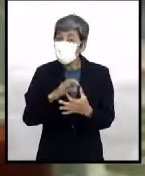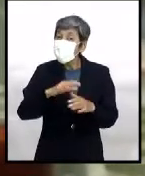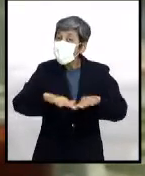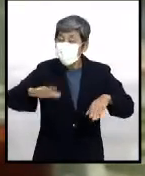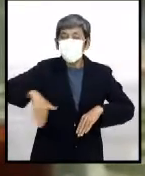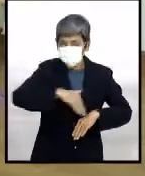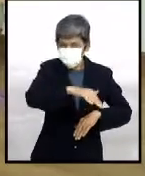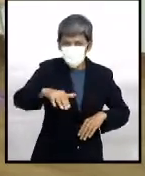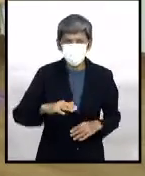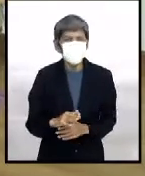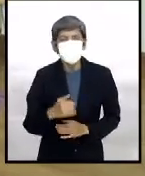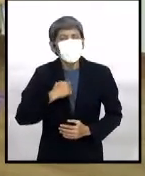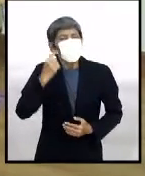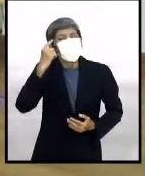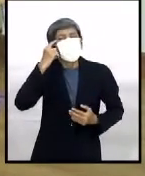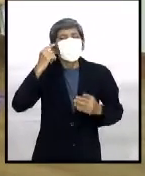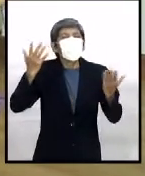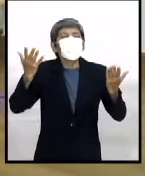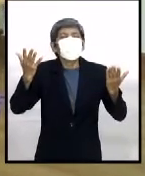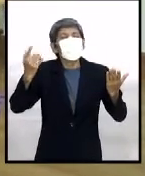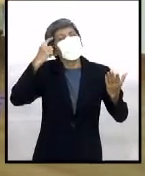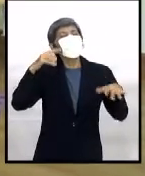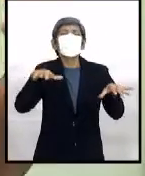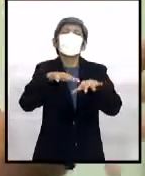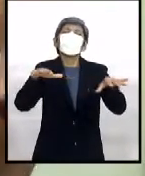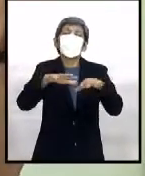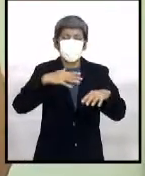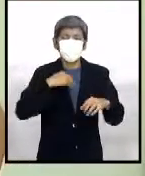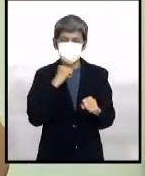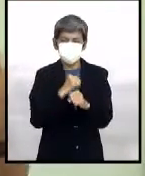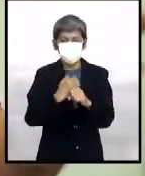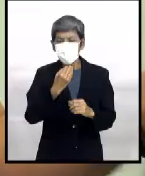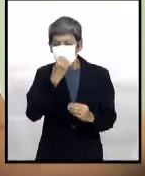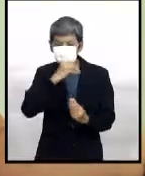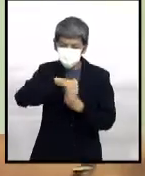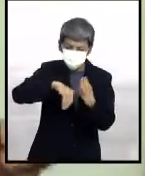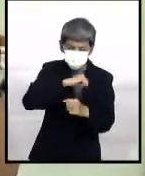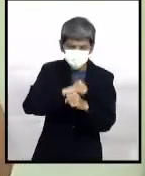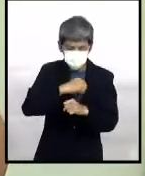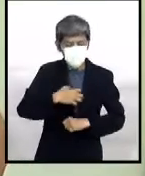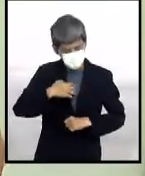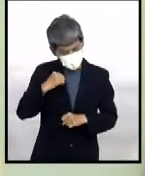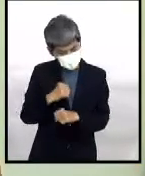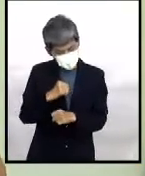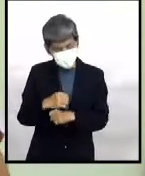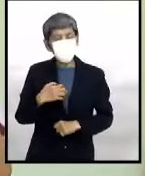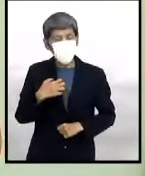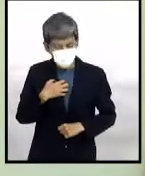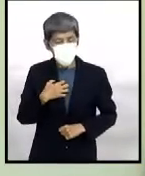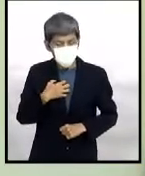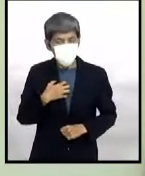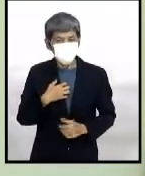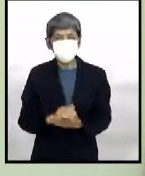แลเด็กทั่วไป ใช่ตอนนั้นยังไม่ได้คิดอะไรแบบเยอะแยะมากมายเราทำเพื่อหาเลี้ยงชีพด้วยแล้วก็ทำสิ่งที่เราต้องการคิดว่าน่าจะใช่ด้วยอย่าง